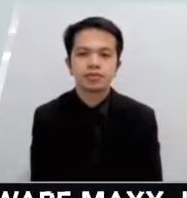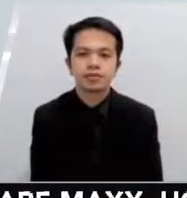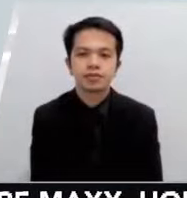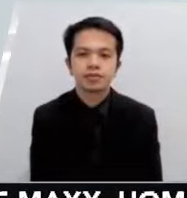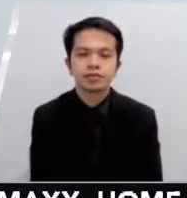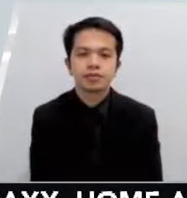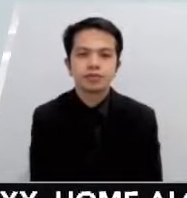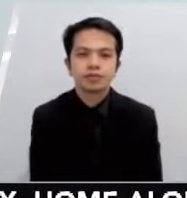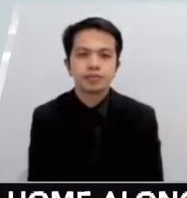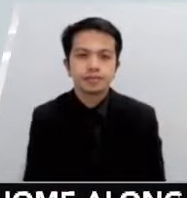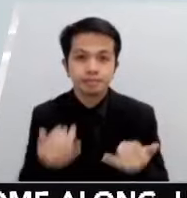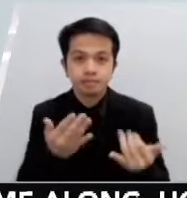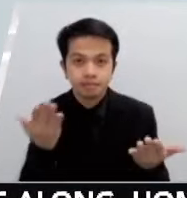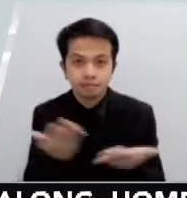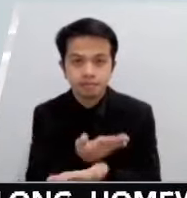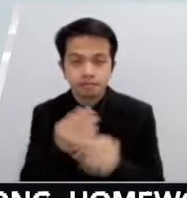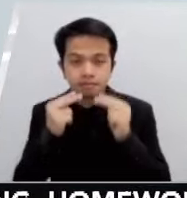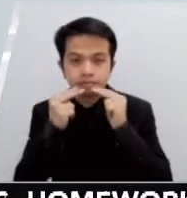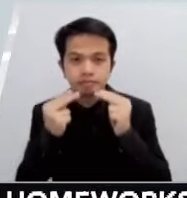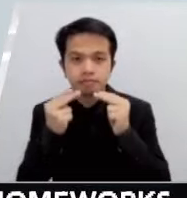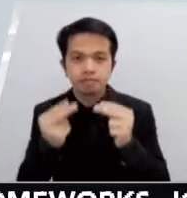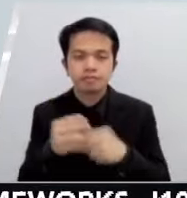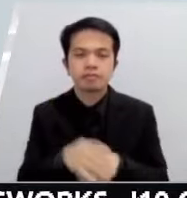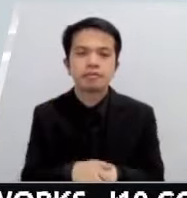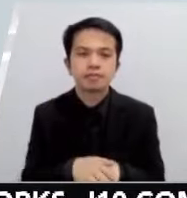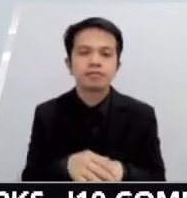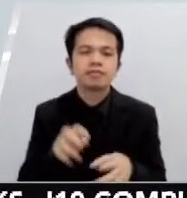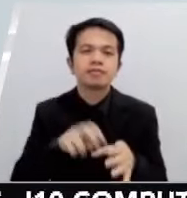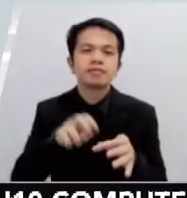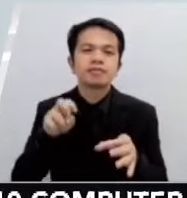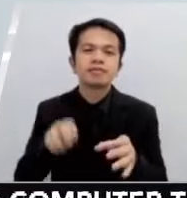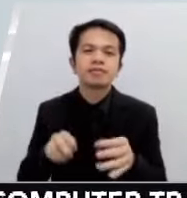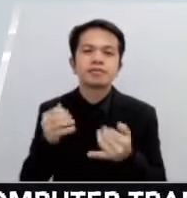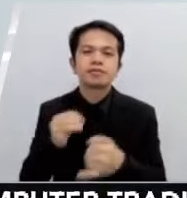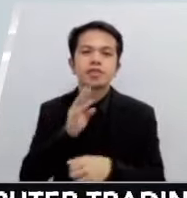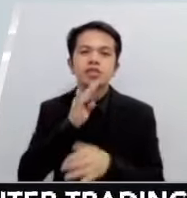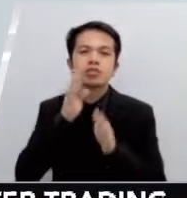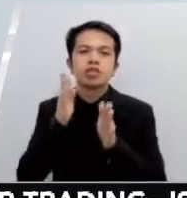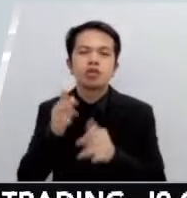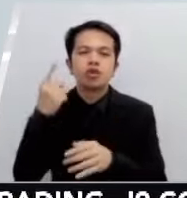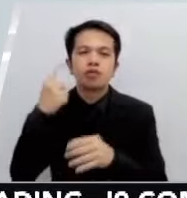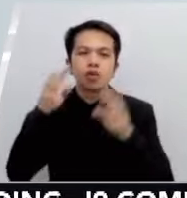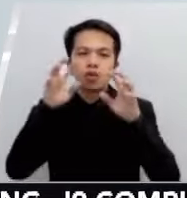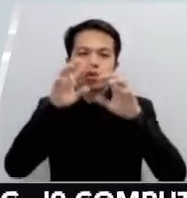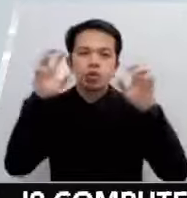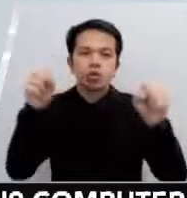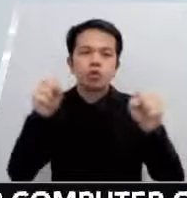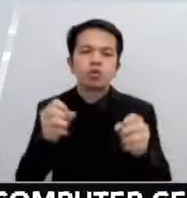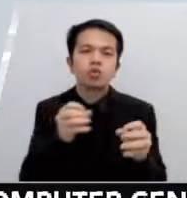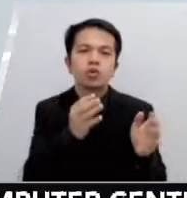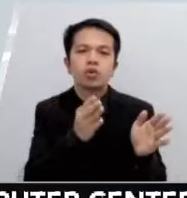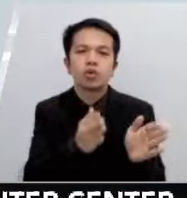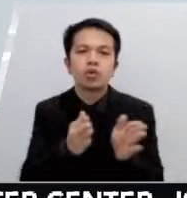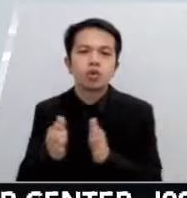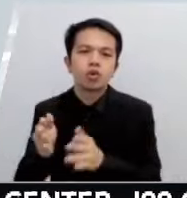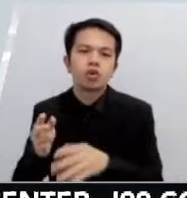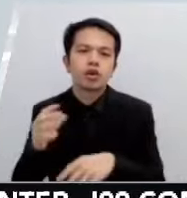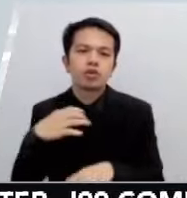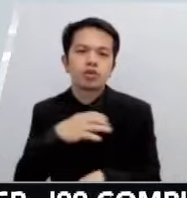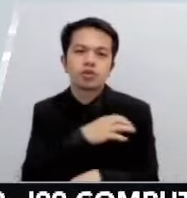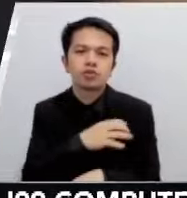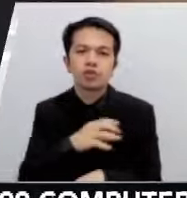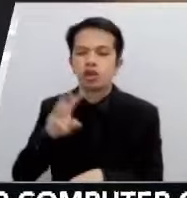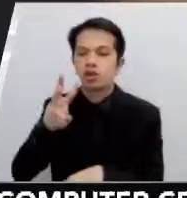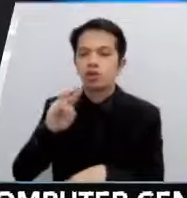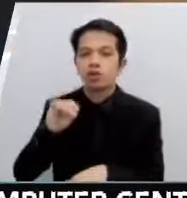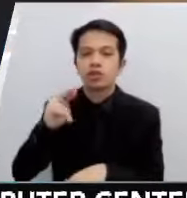Bagong-bagong balita, nirelieve muna sa kanyang tungkulin bilang tagapagsalita ng Presidential Anti-Organized Crime Commission si Director Winston Casio.